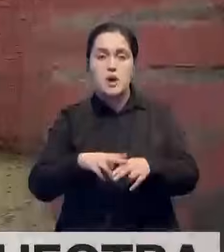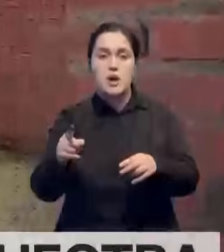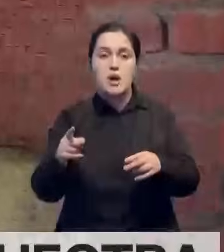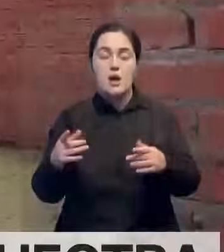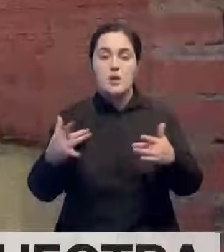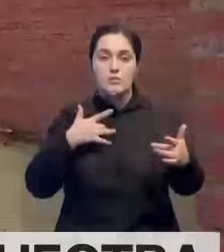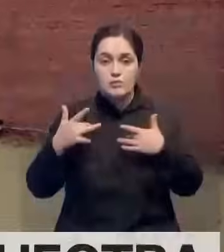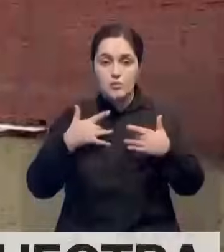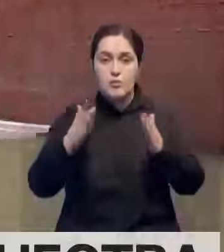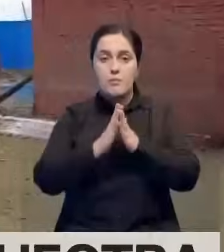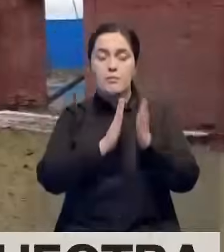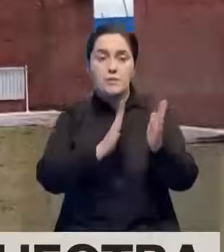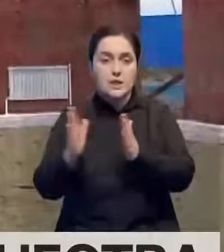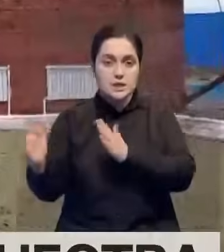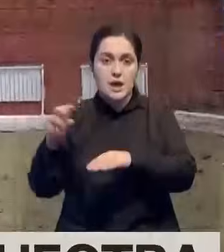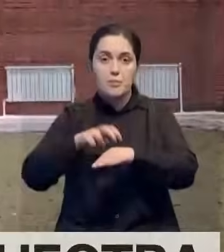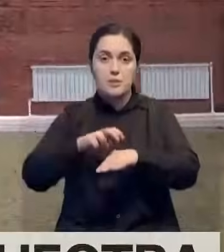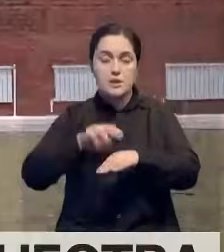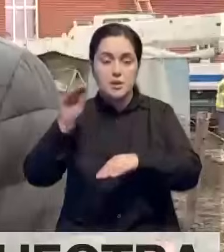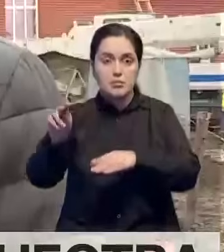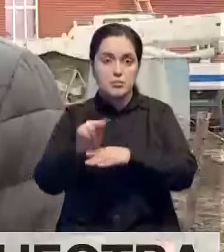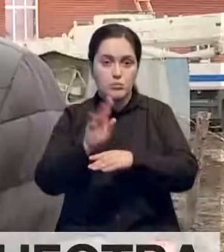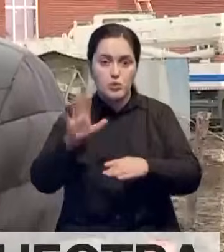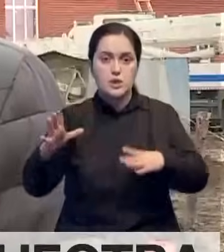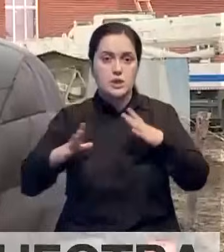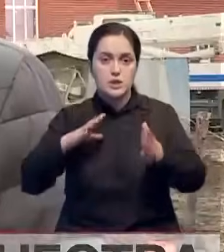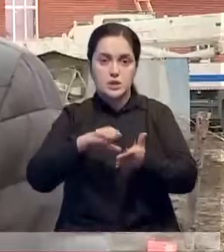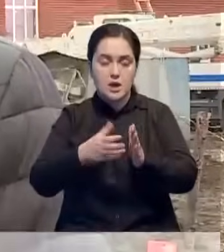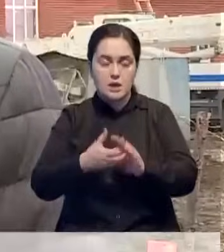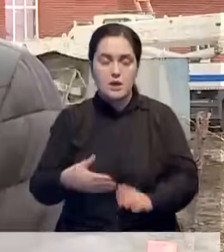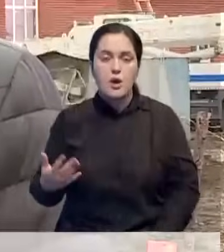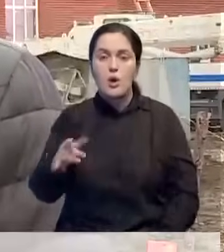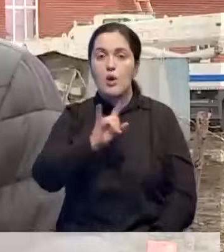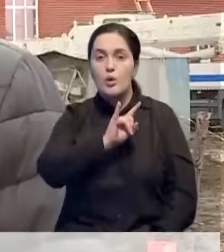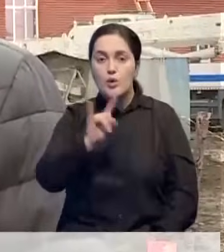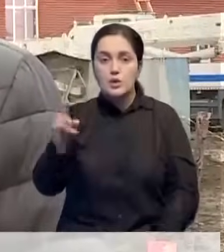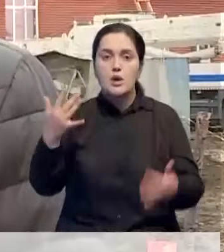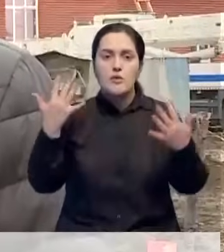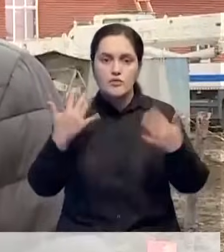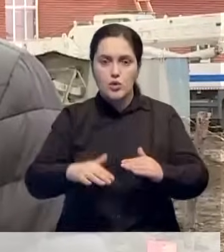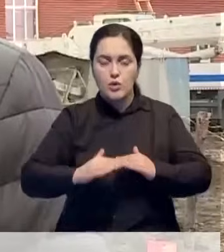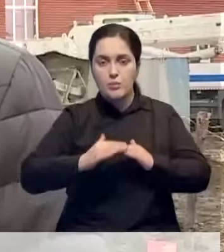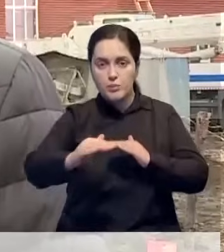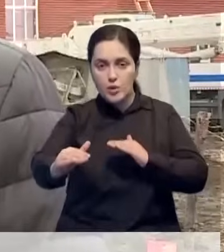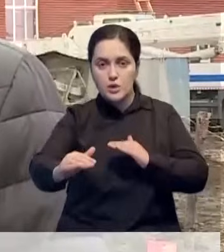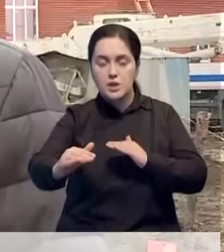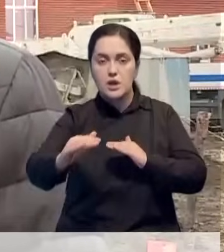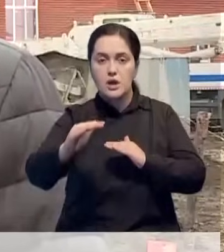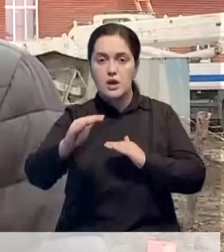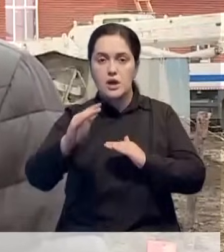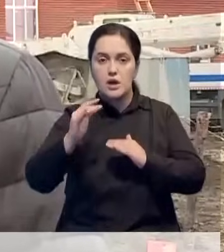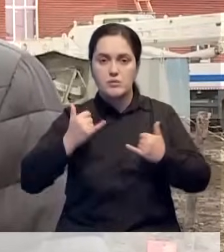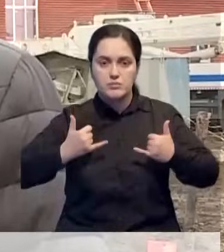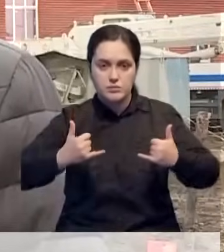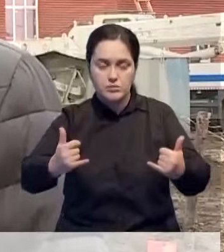будут библиотека, медицинский пункт и тренажерный зал. Окна установили уже, полы закрыть. А сантехнические